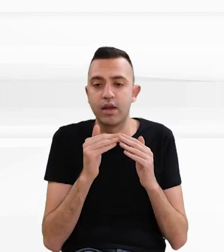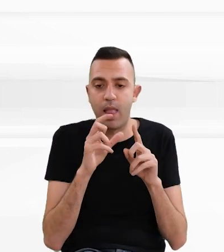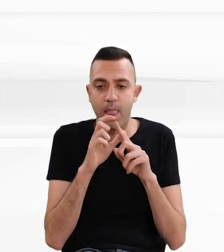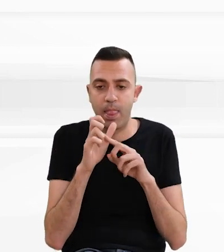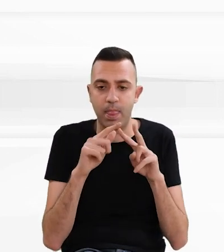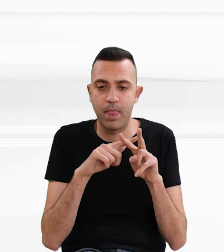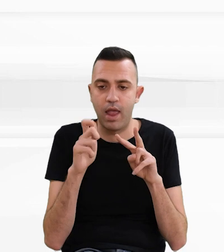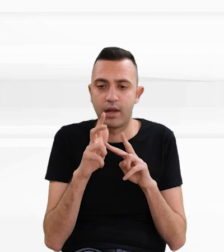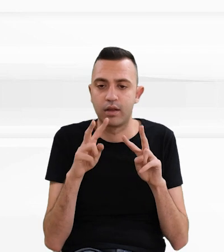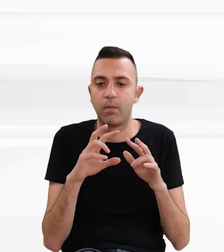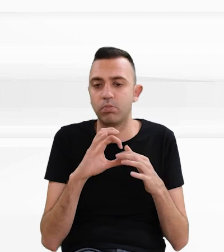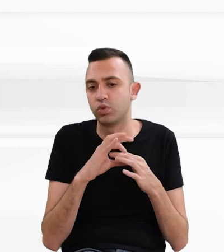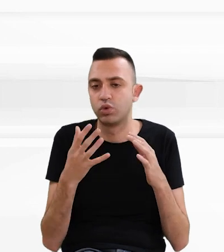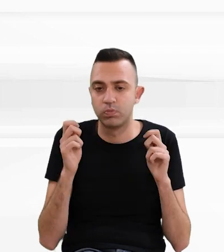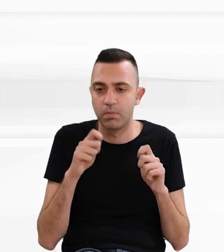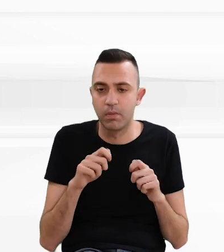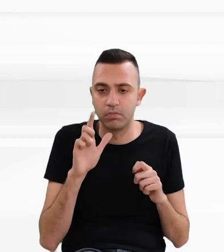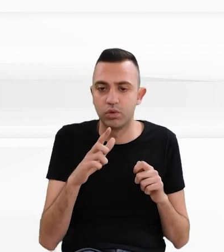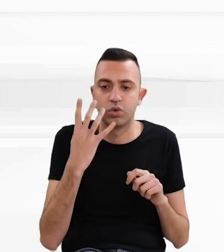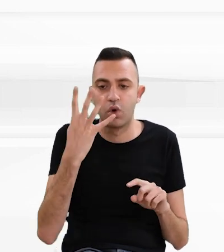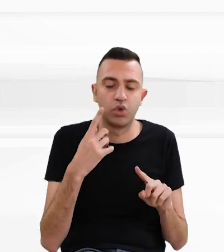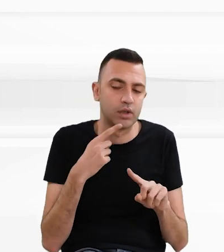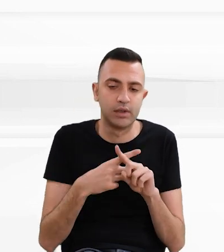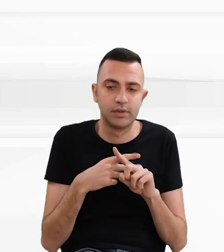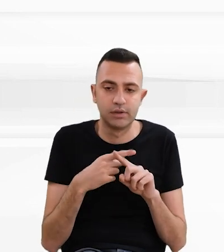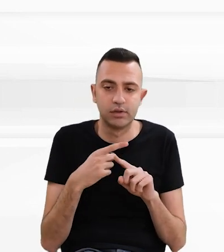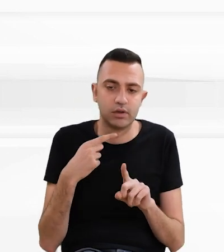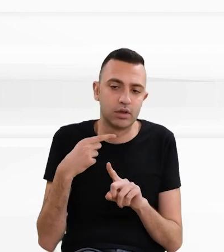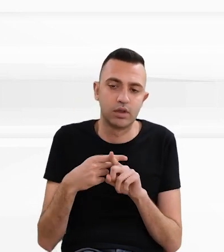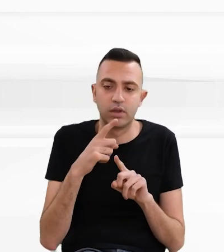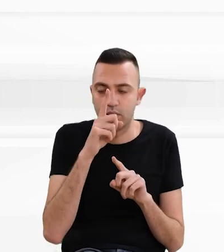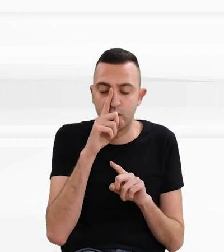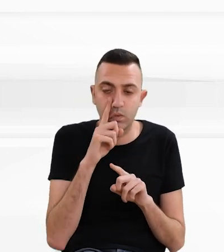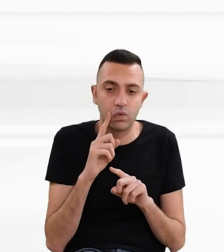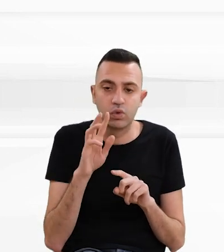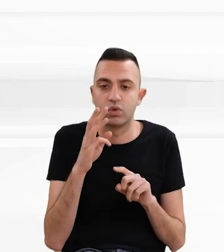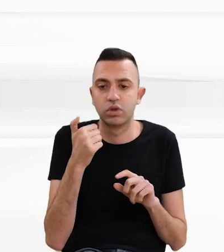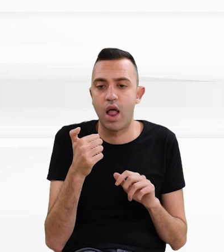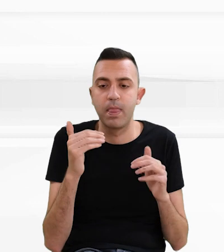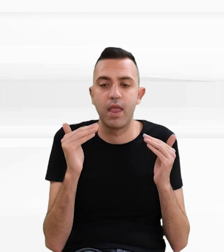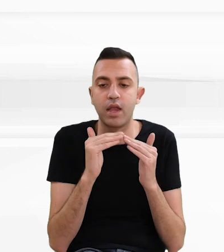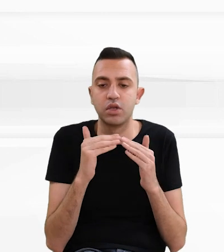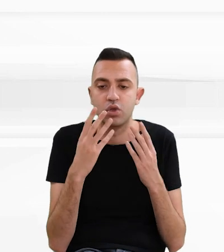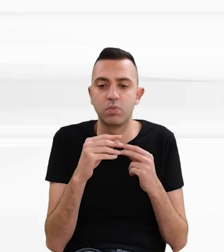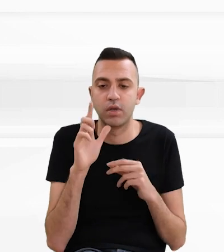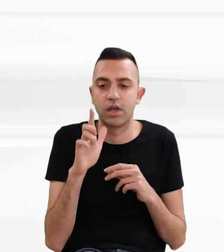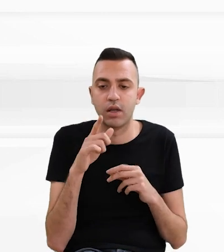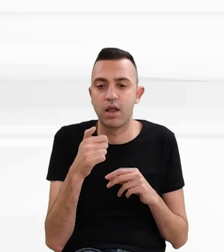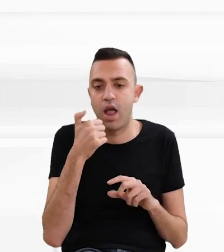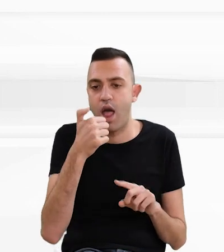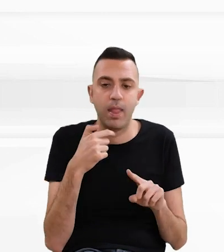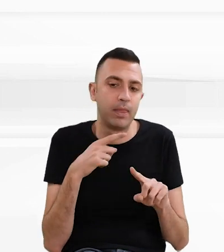zaman denklem çözümü yapmalıyız Peki 4x artı 136 eşit olmalı